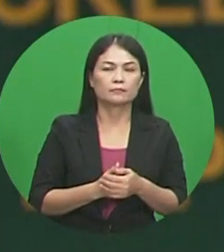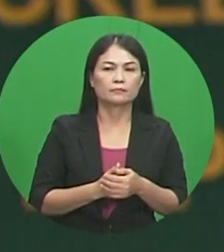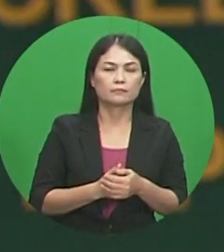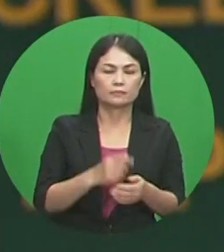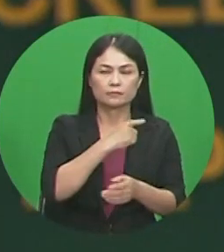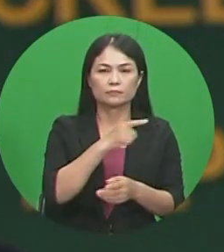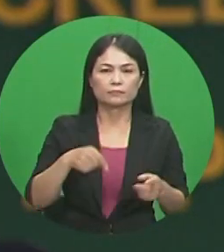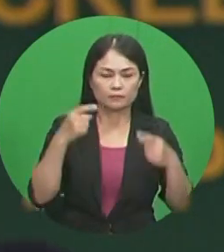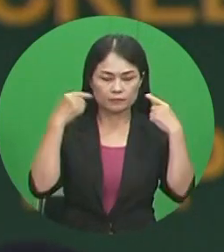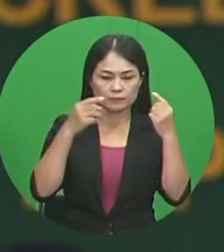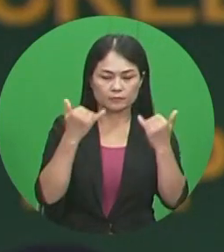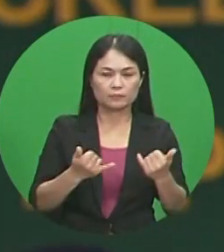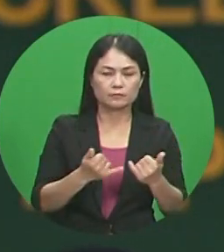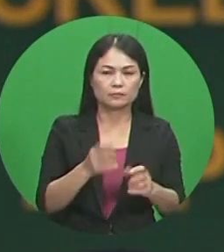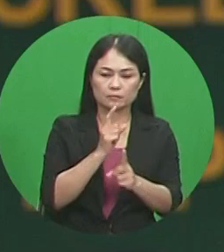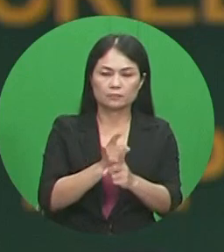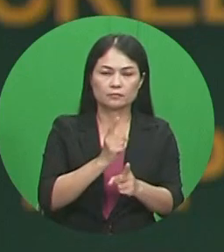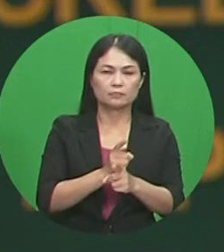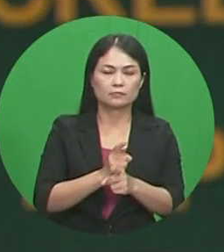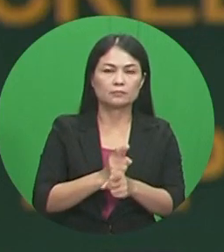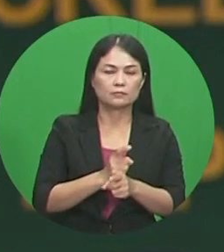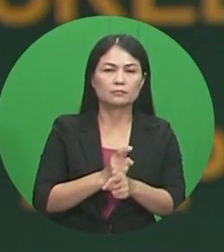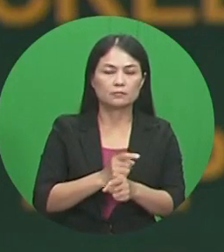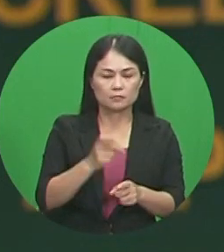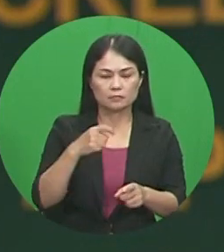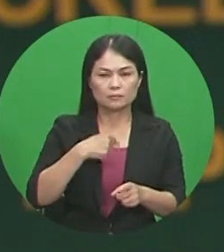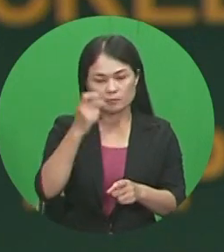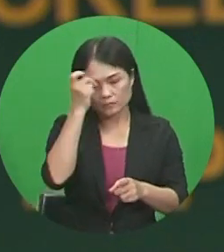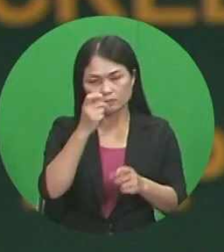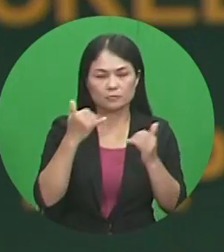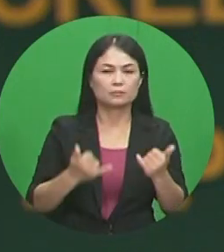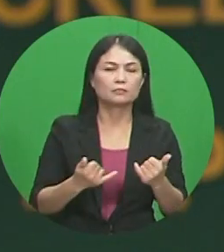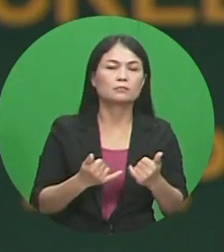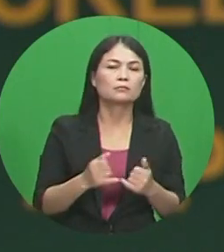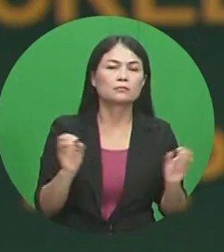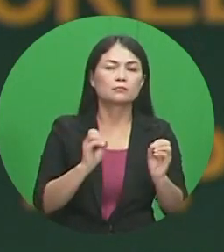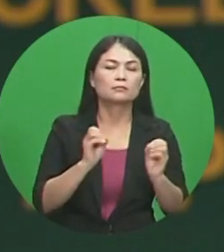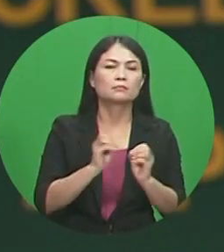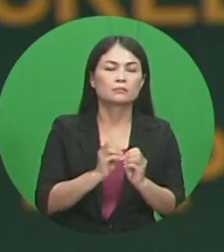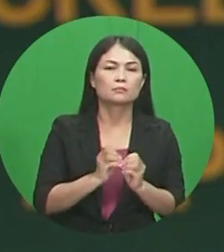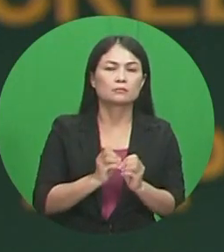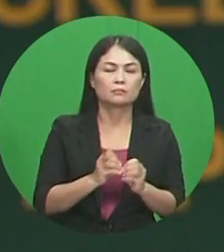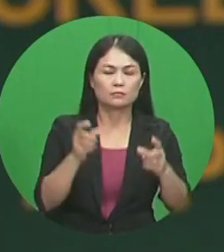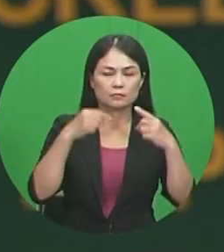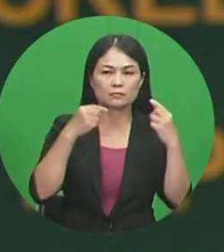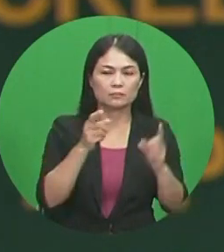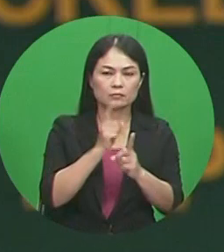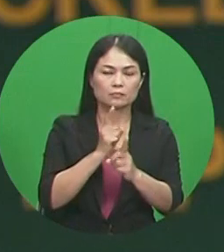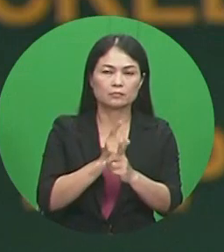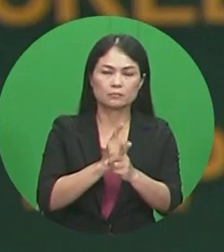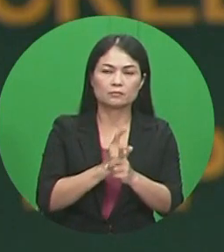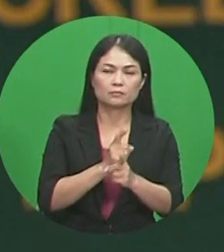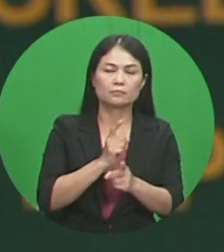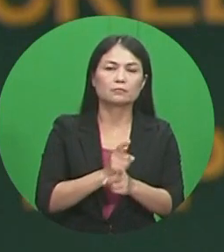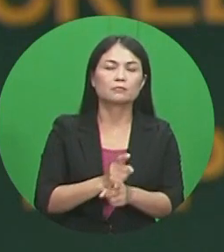យើងសម្រេចចិត្តនេះត្រឹមត្រូវខ្ញុំគិតថានេះមិនមែនគ្រាន់តែជាការសម្រេចចិត្តត្រឹមត្រូវទេ